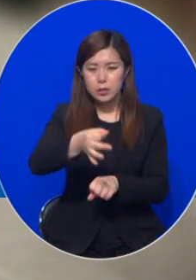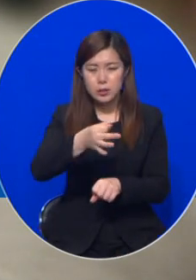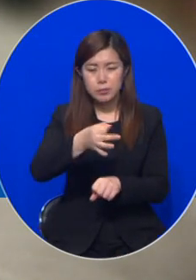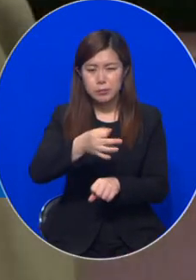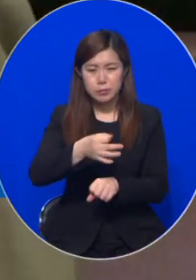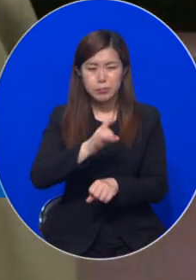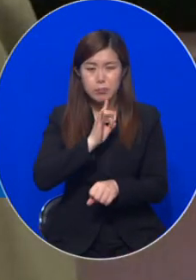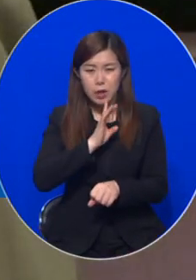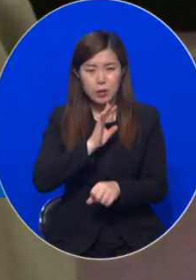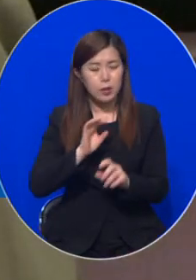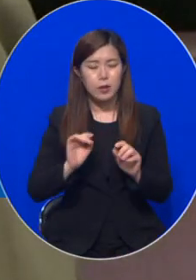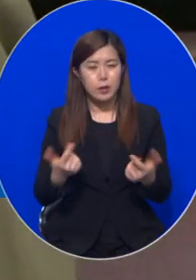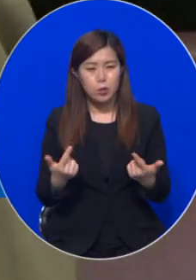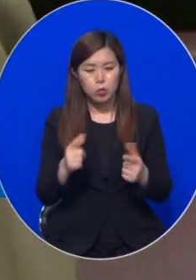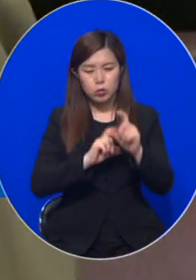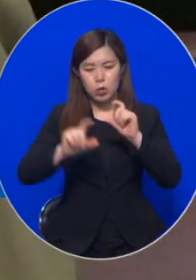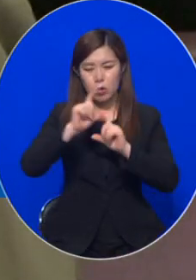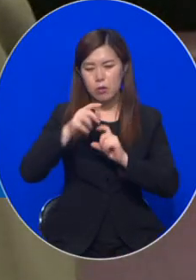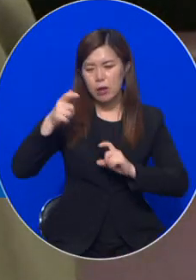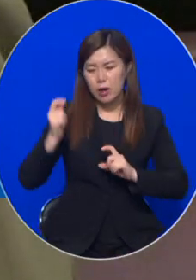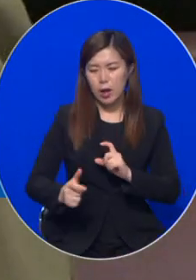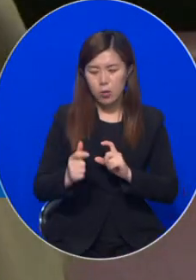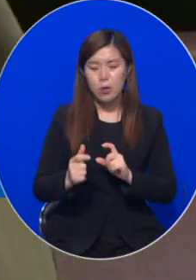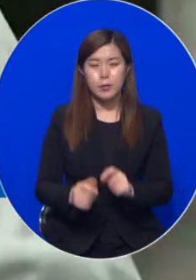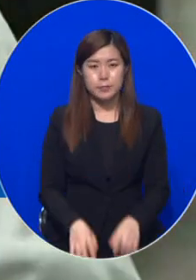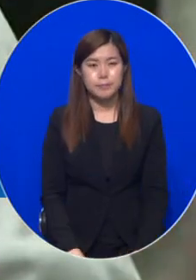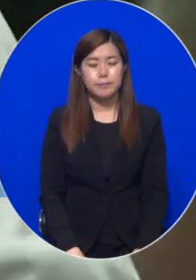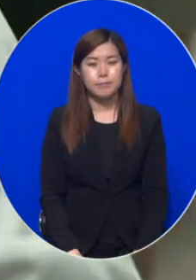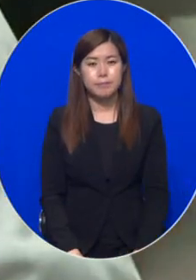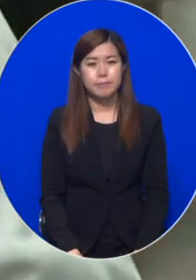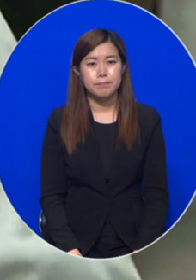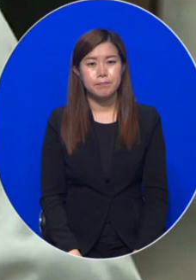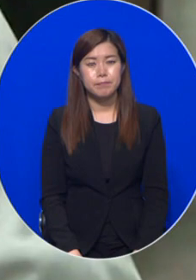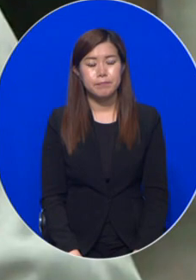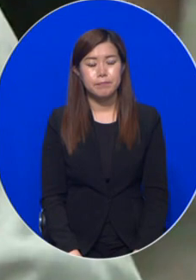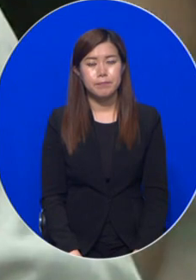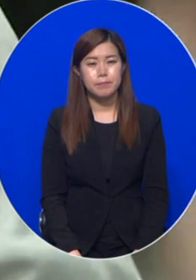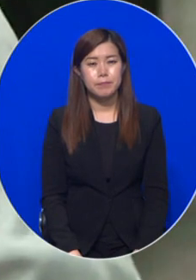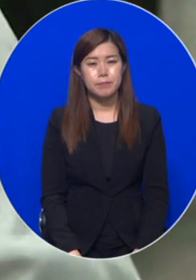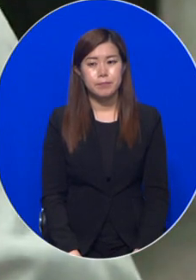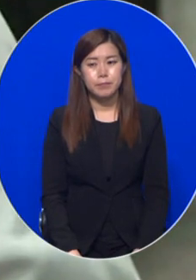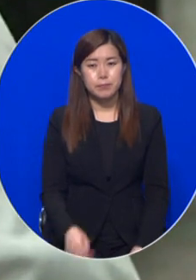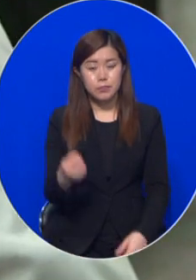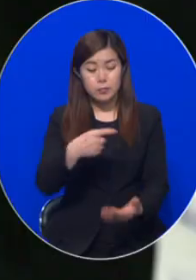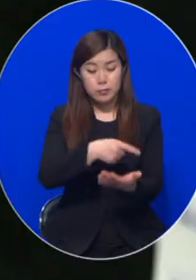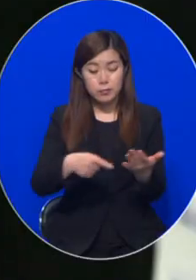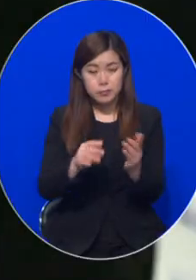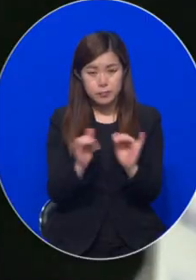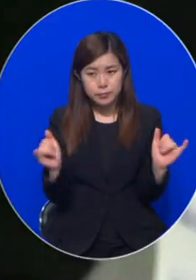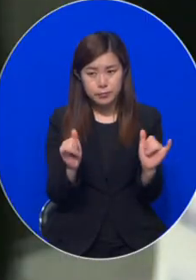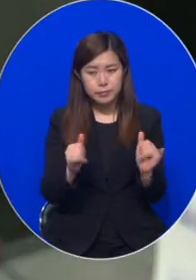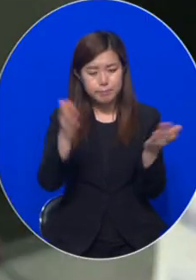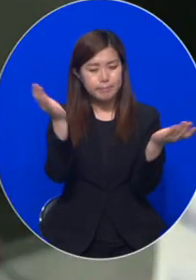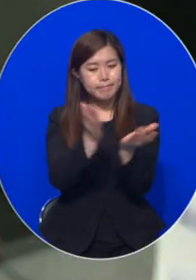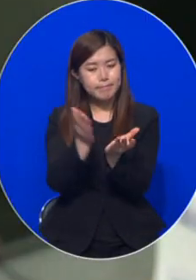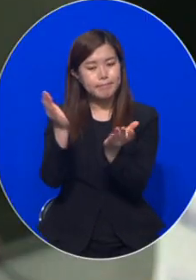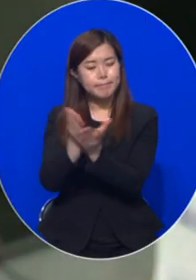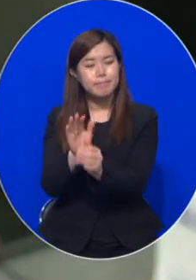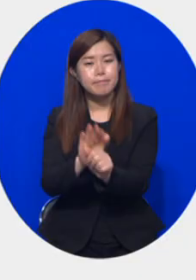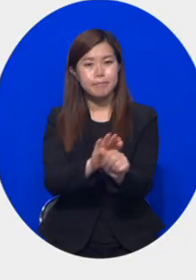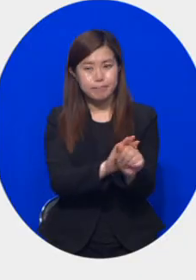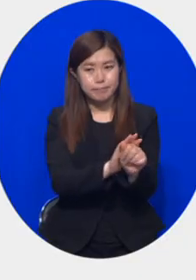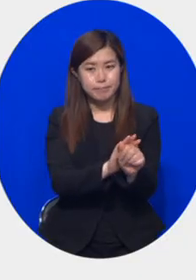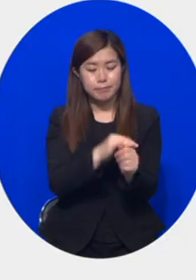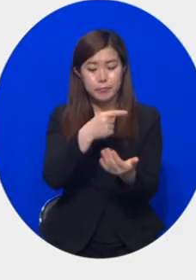그치는 현행 처벌 수위를 강화하는 내용도 담깁니다. 피해자 구제는 전 분야에서 맞춤형으로 지원합니다.